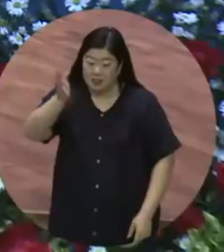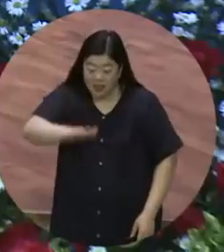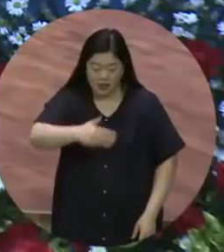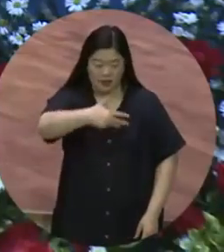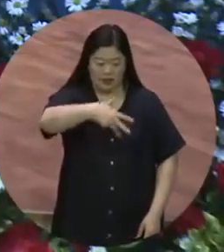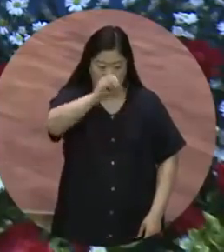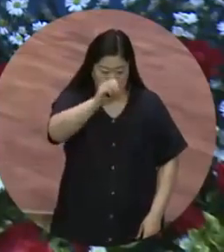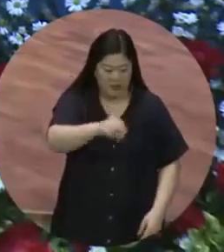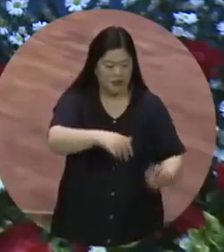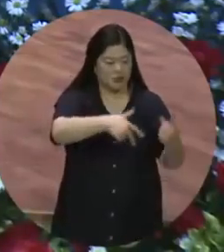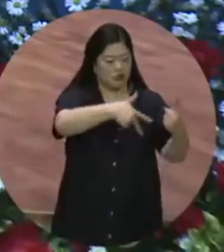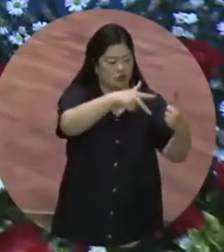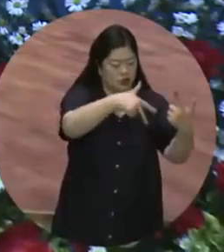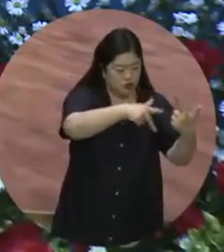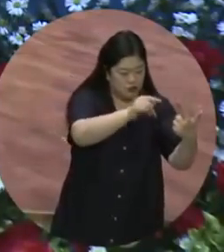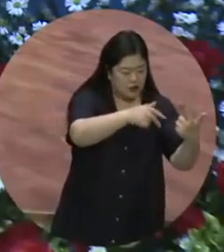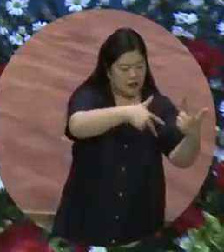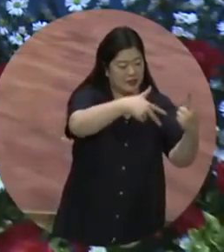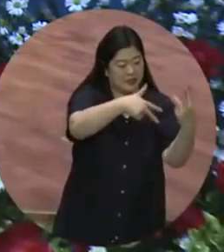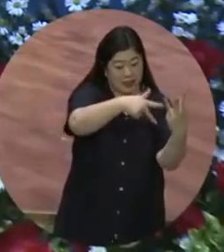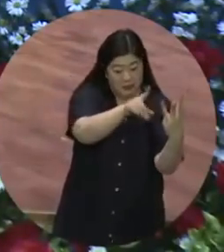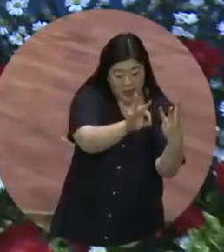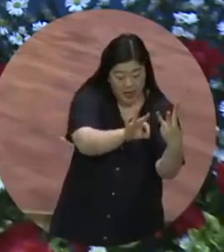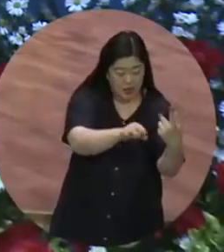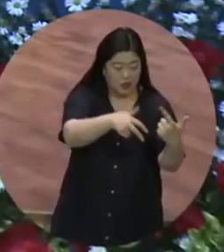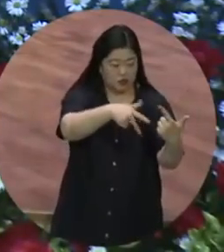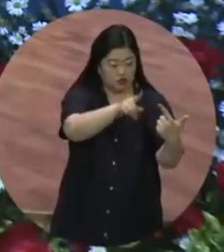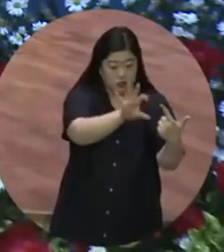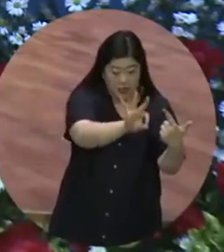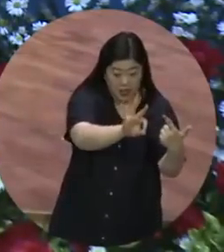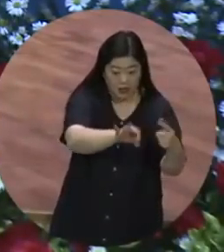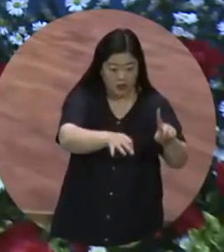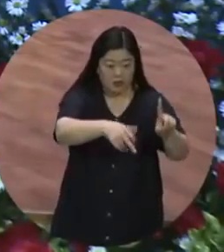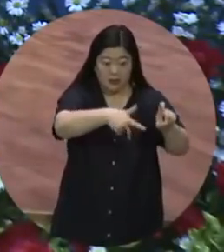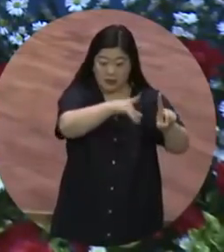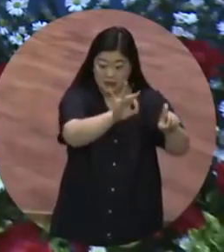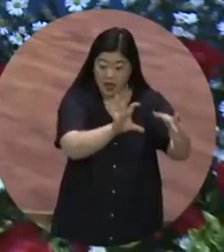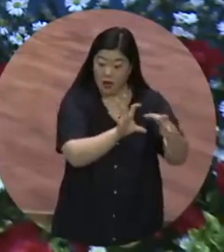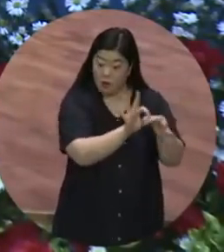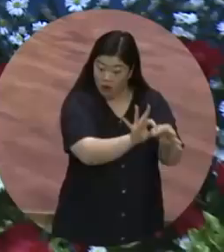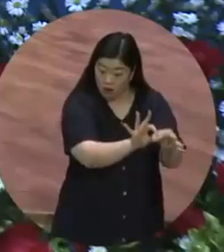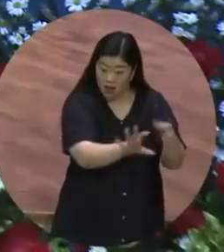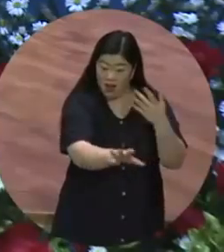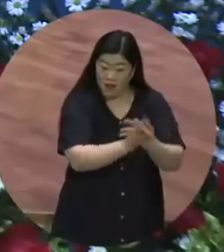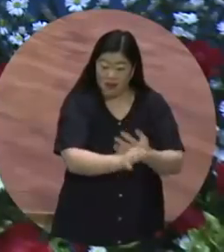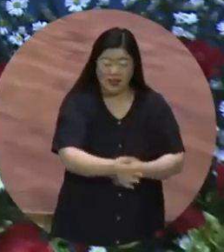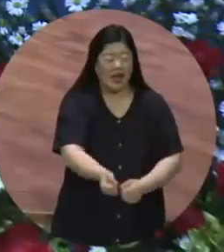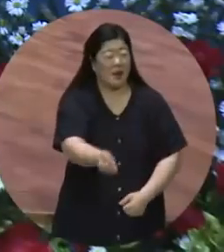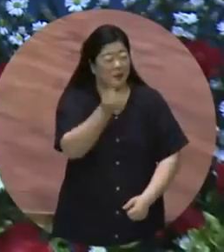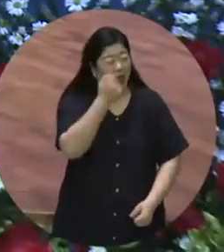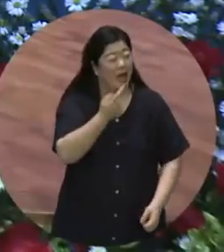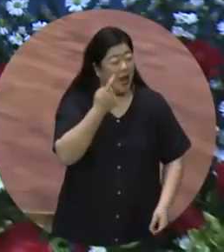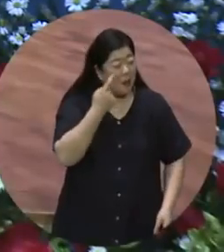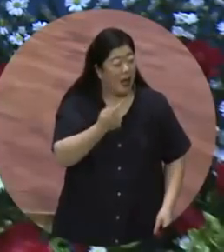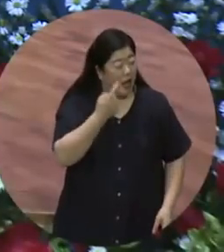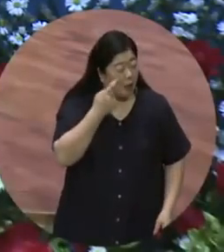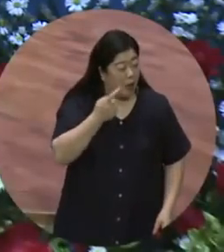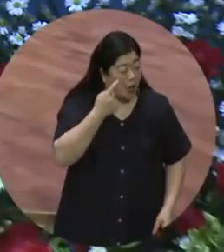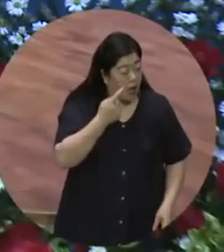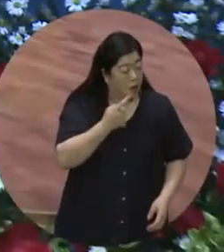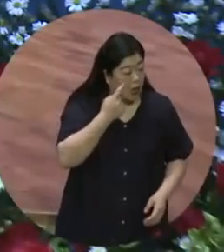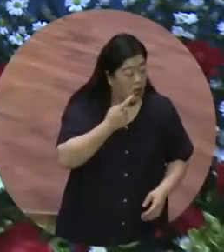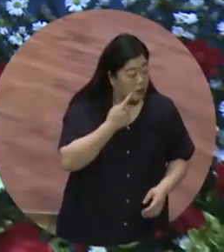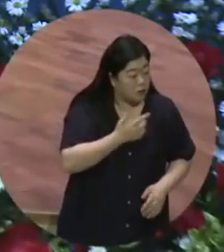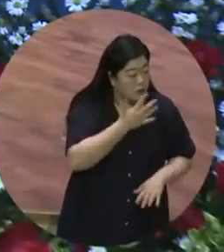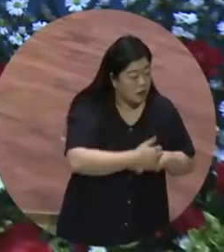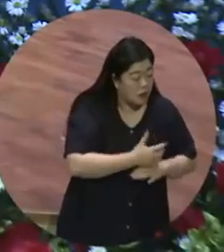상태에서 아무리 창의력이 발휘되어 본들 결국은 다 멸망길로 갈 수밖에 없는 그러한